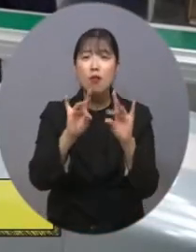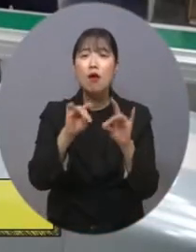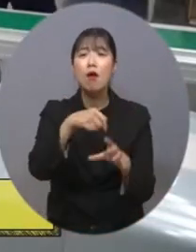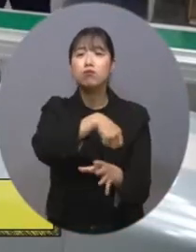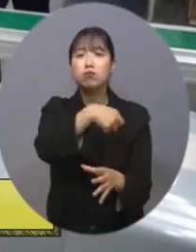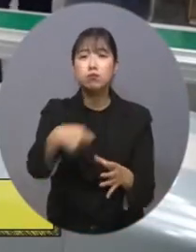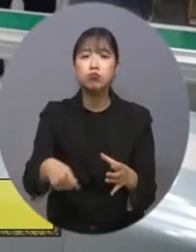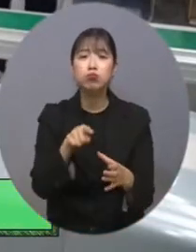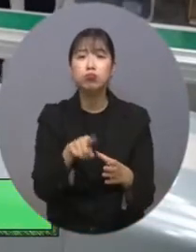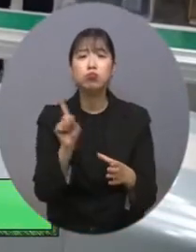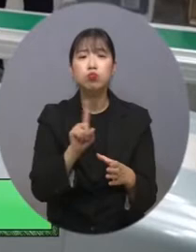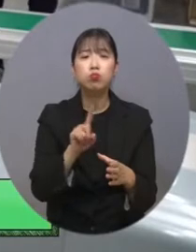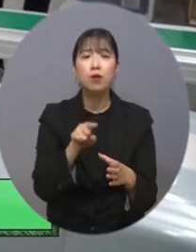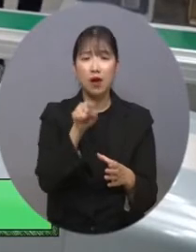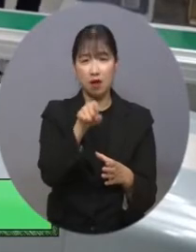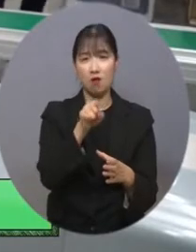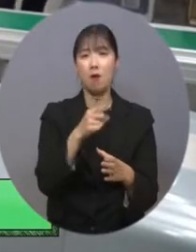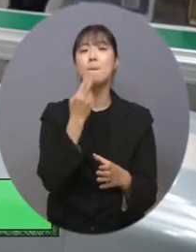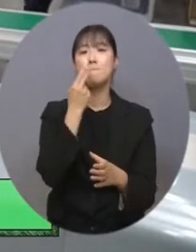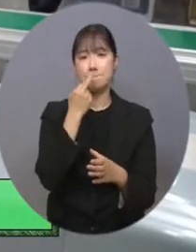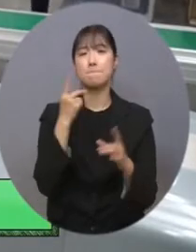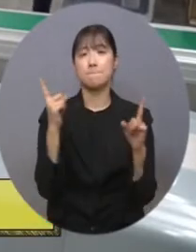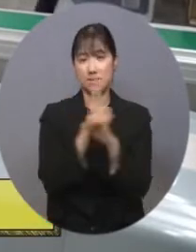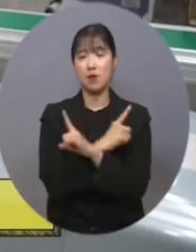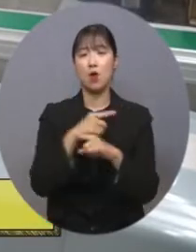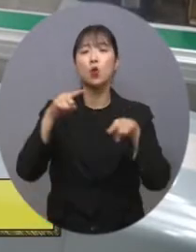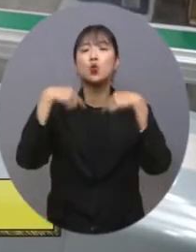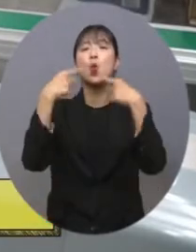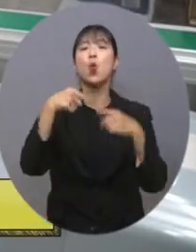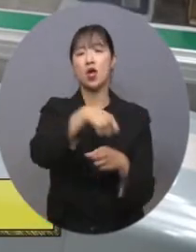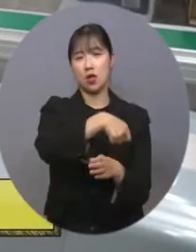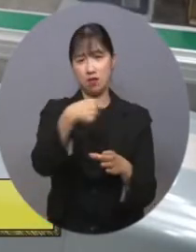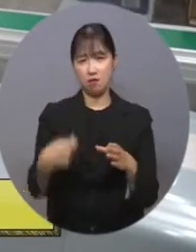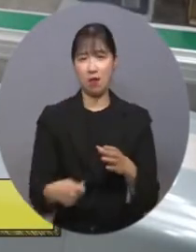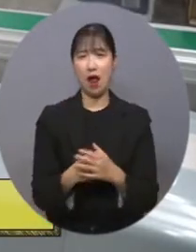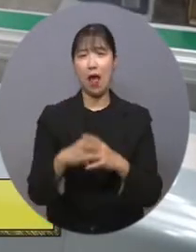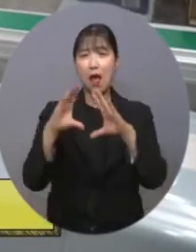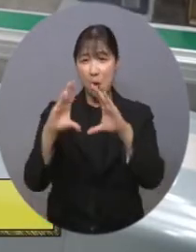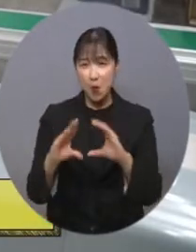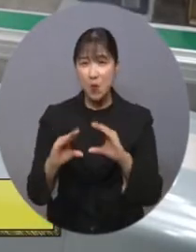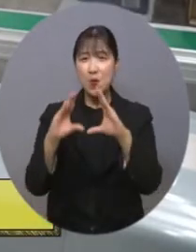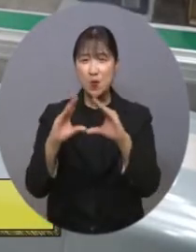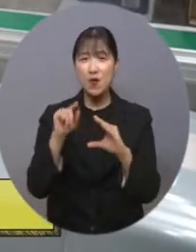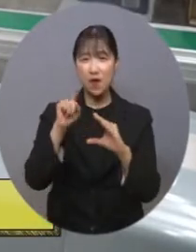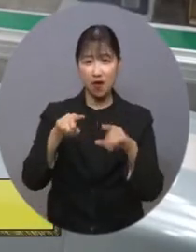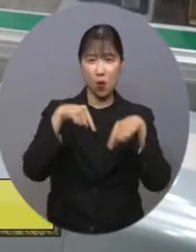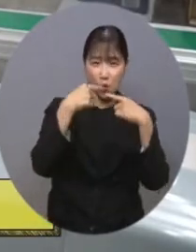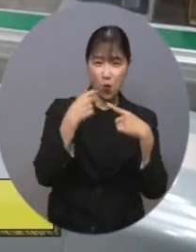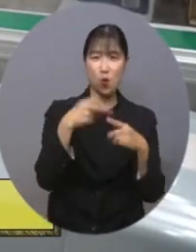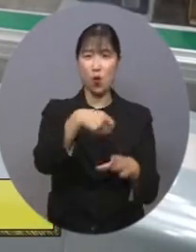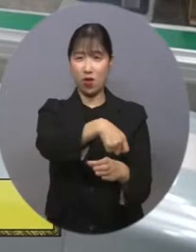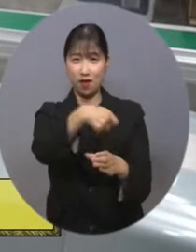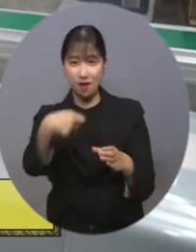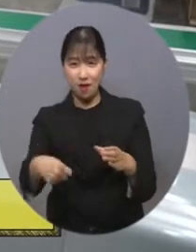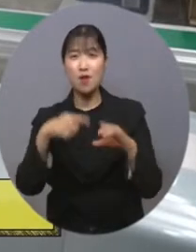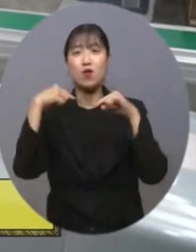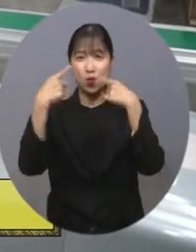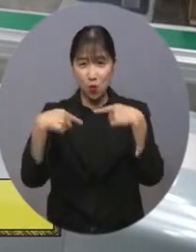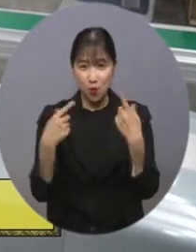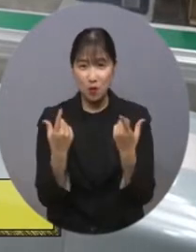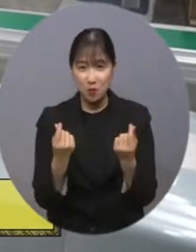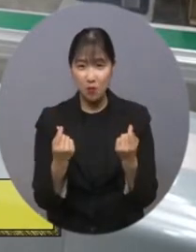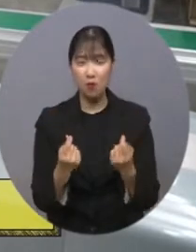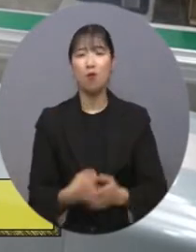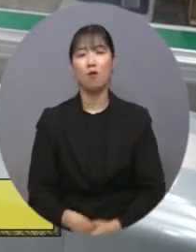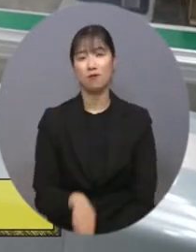어떤 테이프예요? 이건 비닐 대신 사용한 종이. 아, 완충제도 이제 비닐 대신 종이, 테이프도 이제 비닐 대신 종이